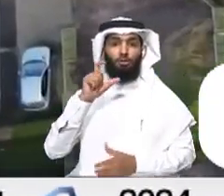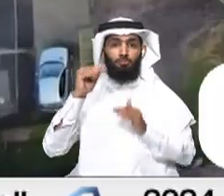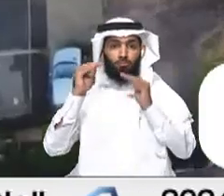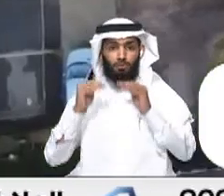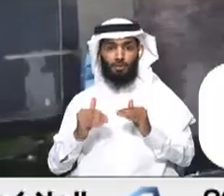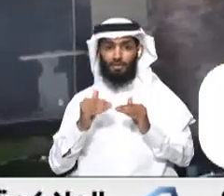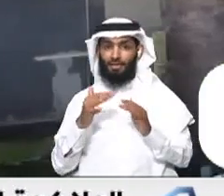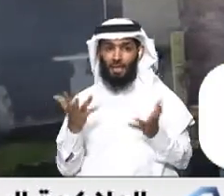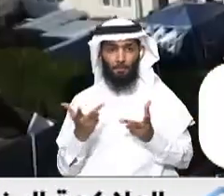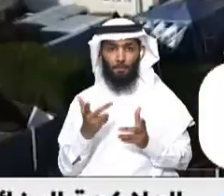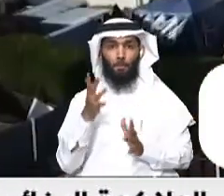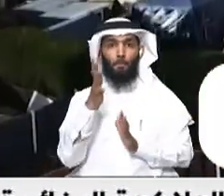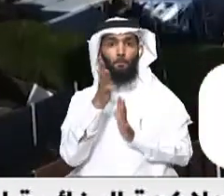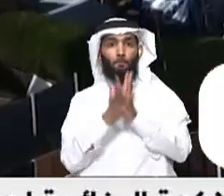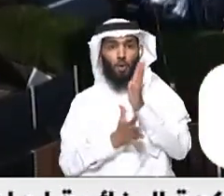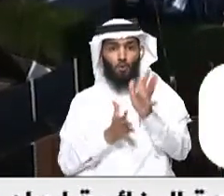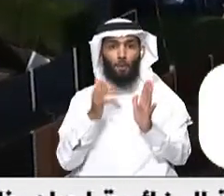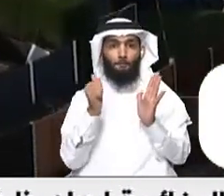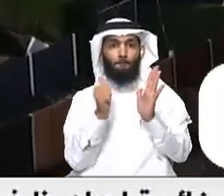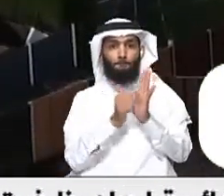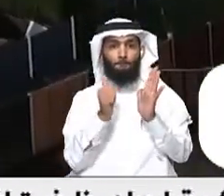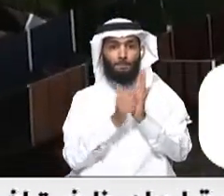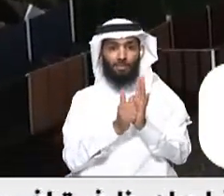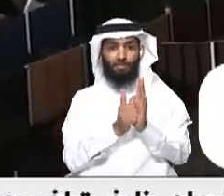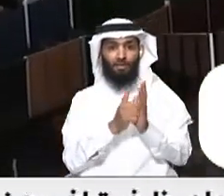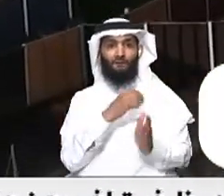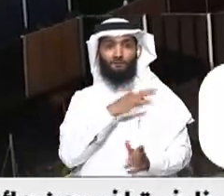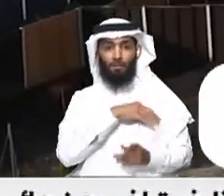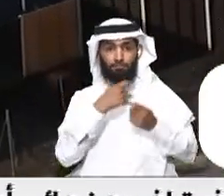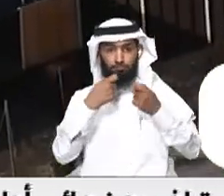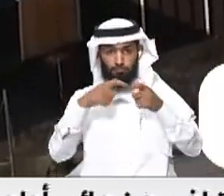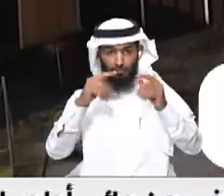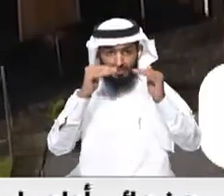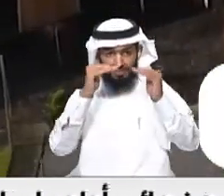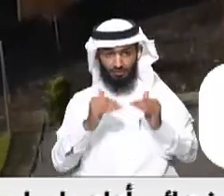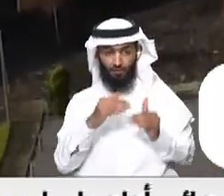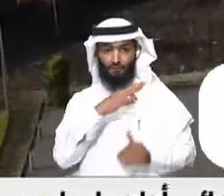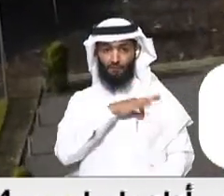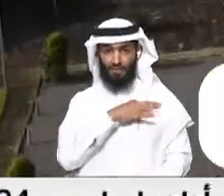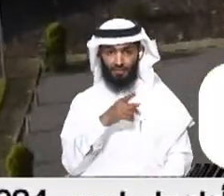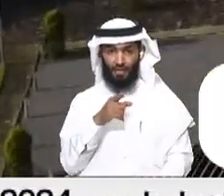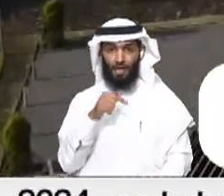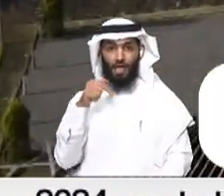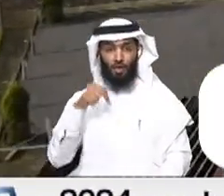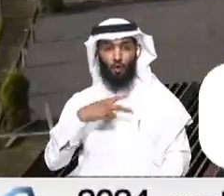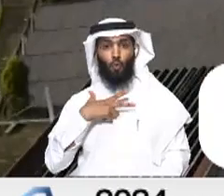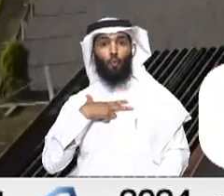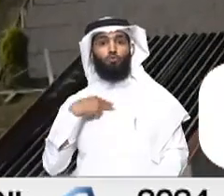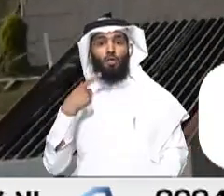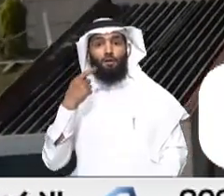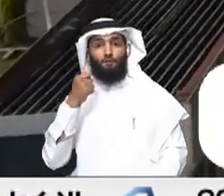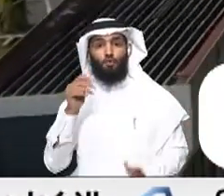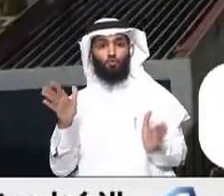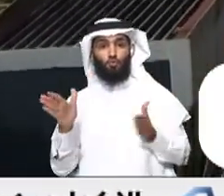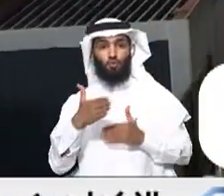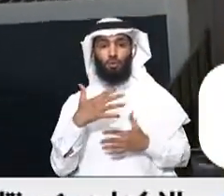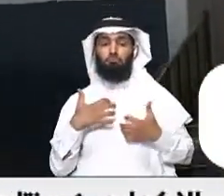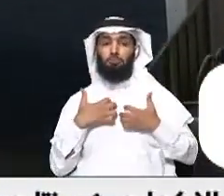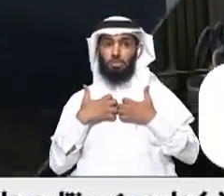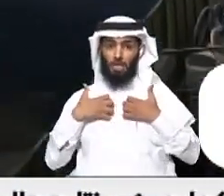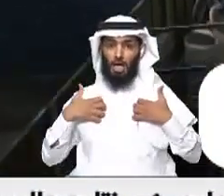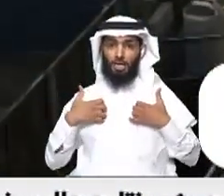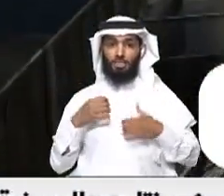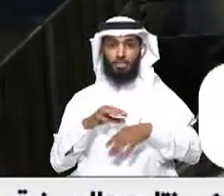1.5 مليون منزل في بريطانيا. وعلى الرغم من ترحيب وزيرة الخزانة بالقرار واعتبار قررته بداية لتخفيف أعباء